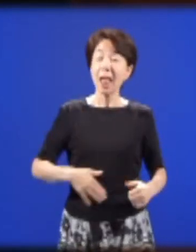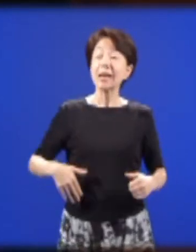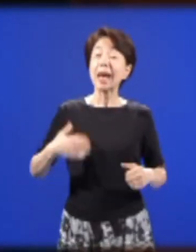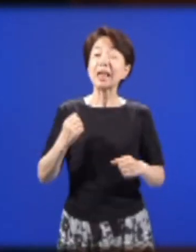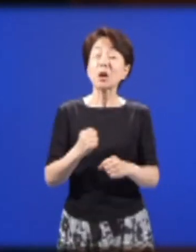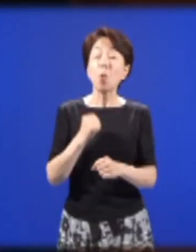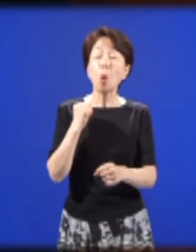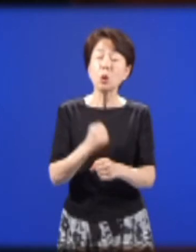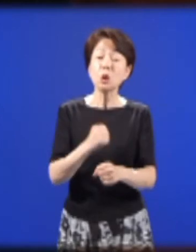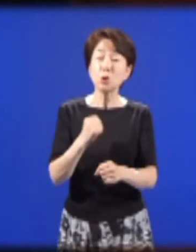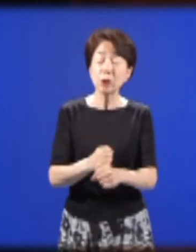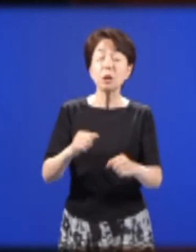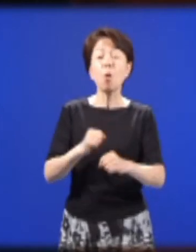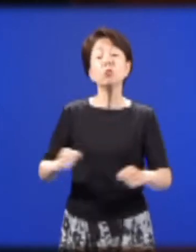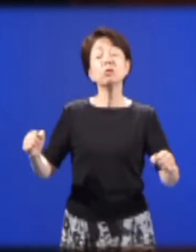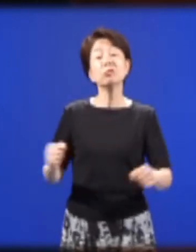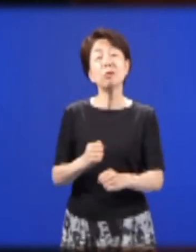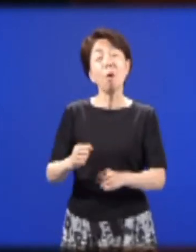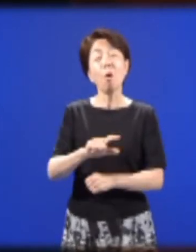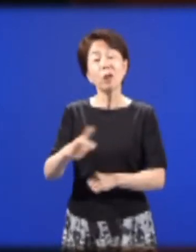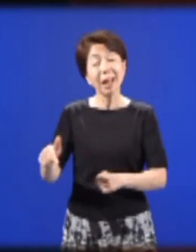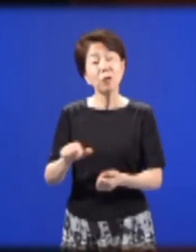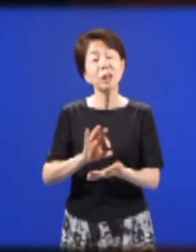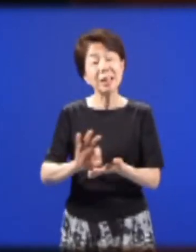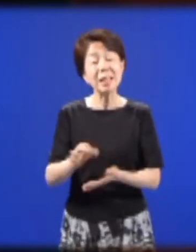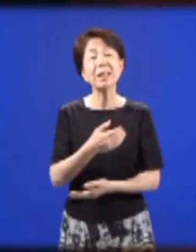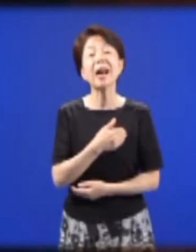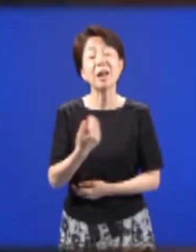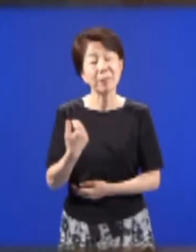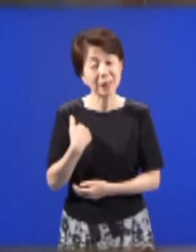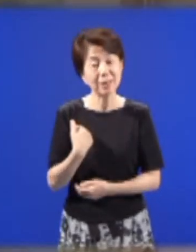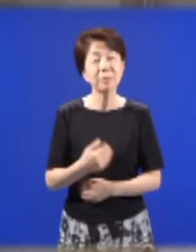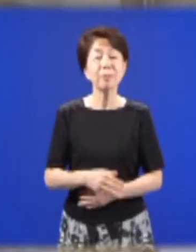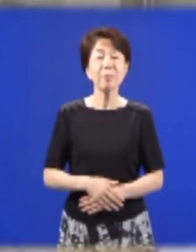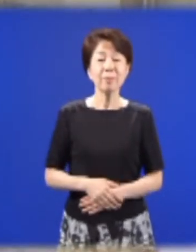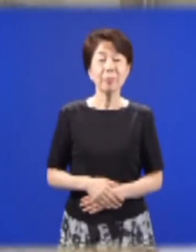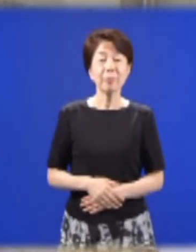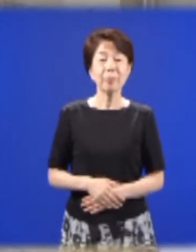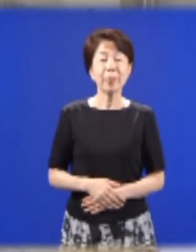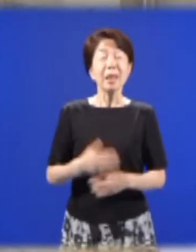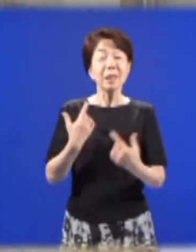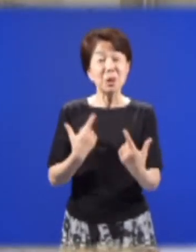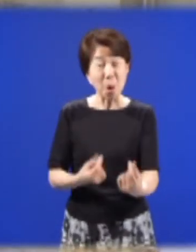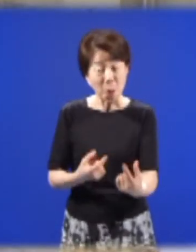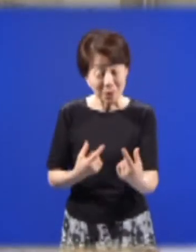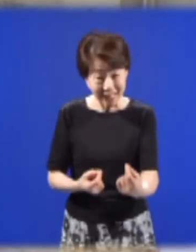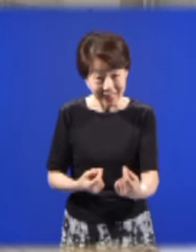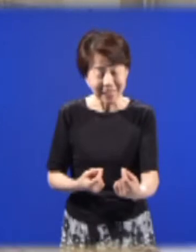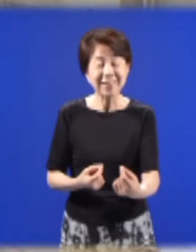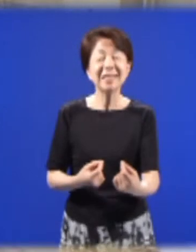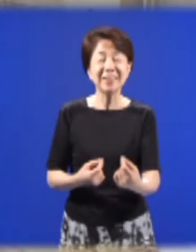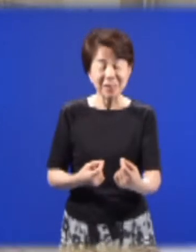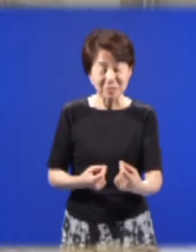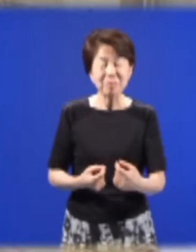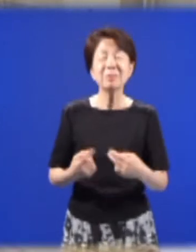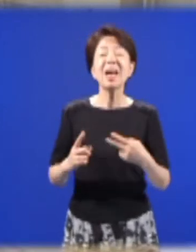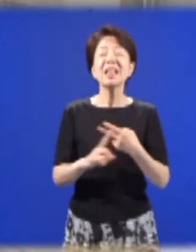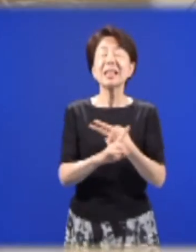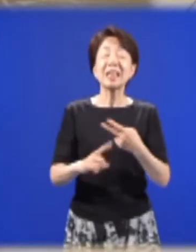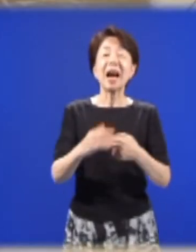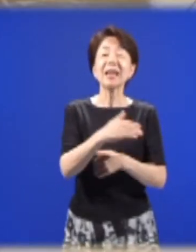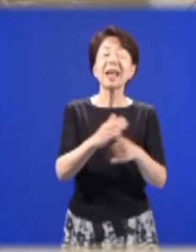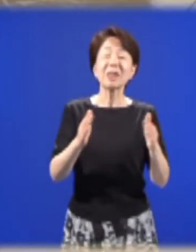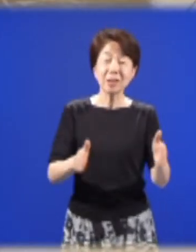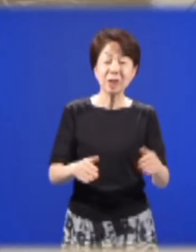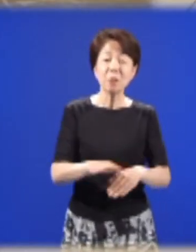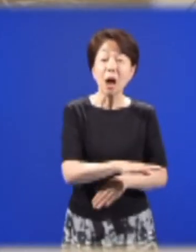りの運動とか、そういういろんな目的に使っていただける部屋です。 そうなんです、リハーサル